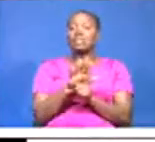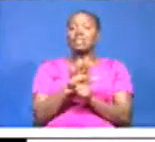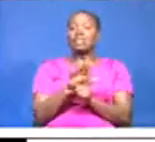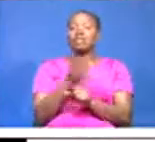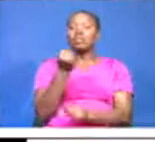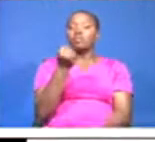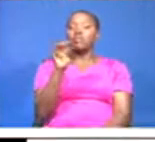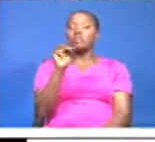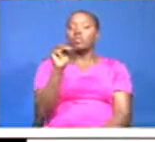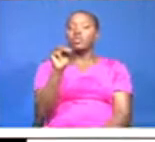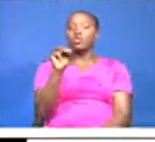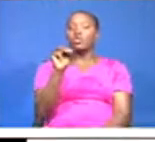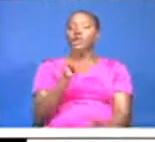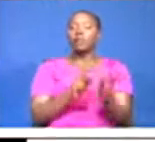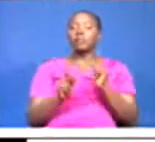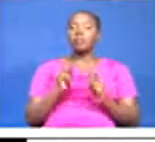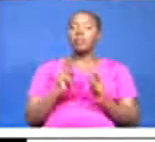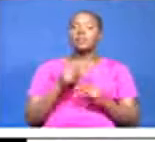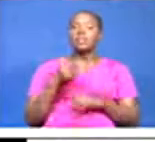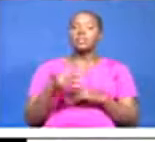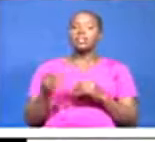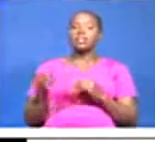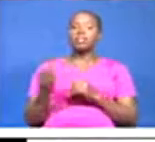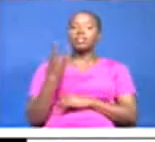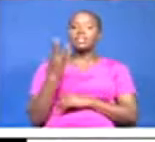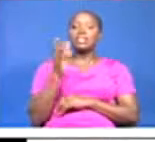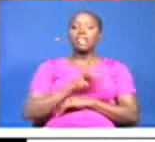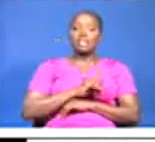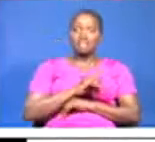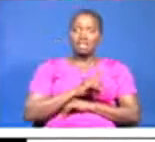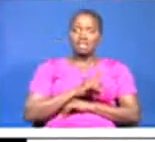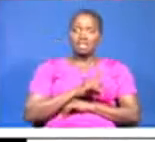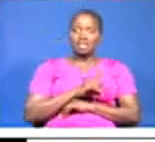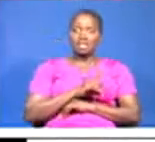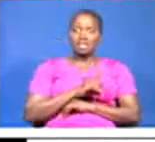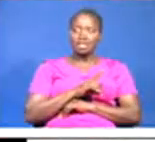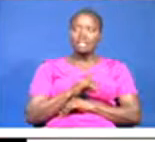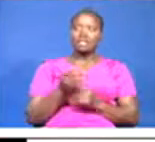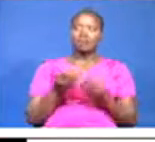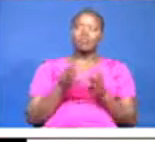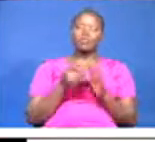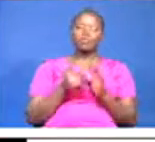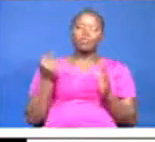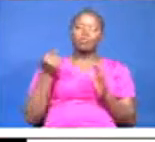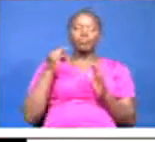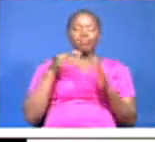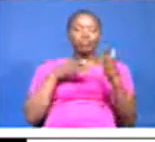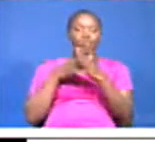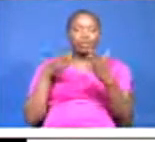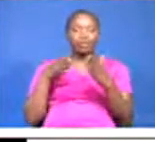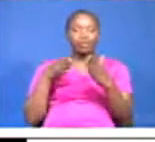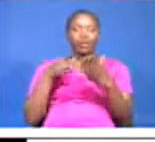tano in the next 14 days, watu milioni tano wataondolewa kwa blacklist kwa ile